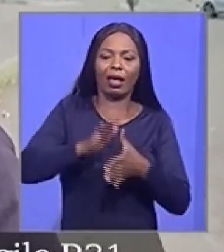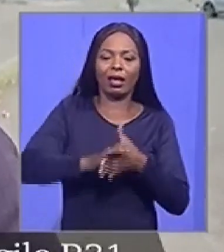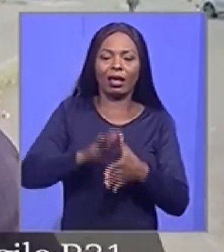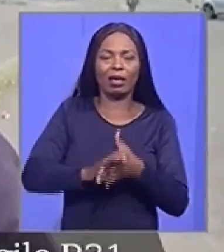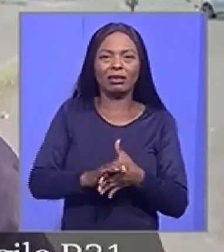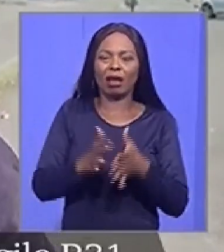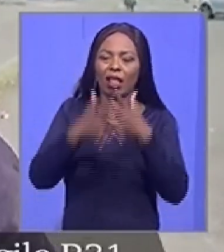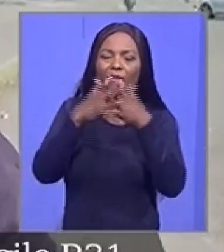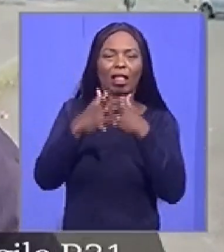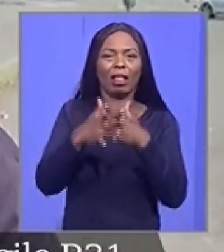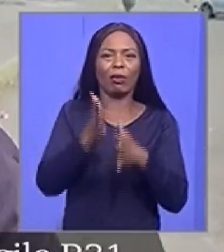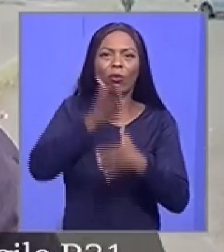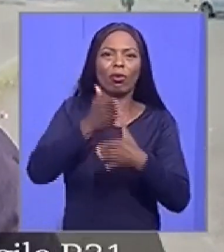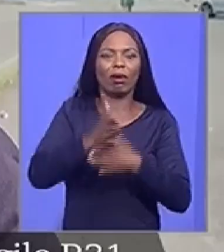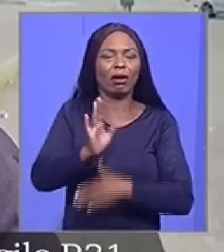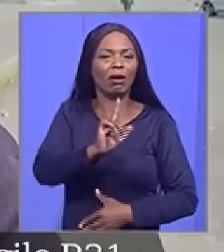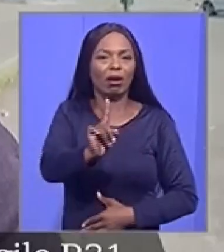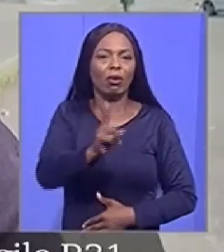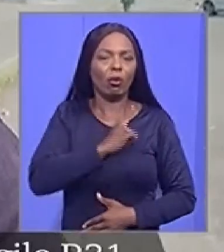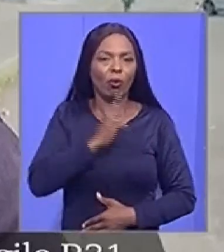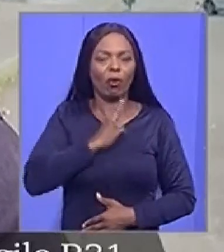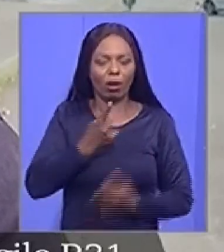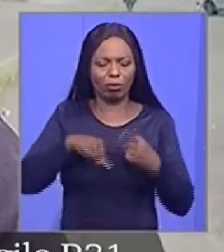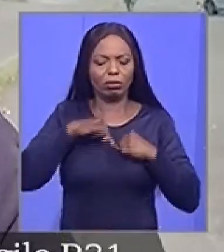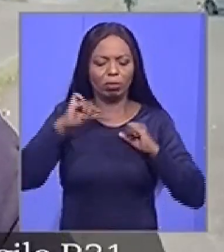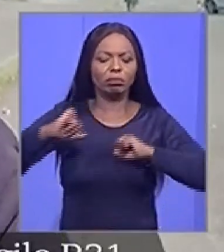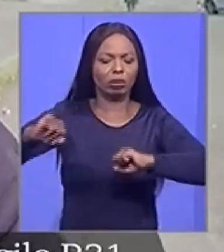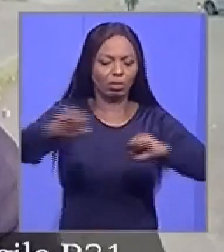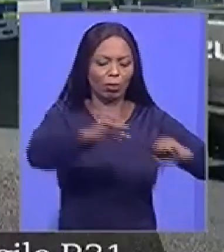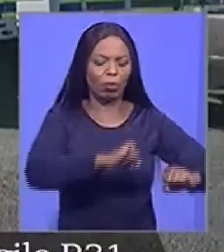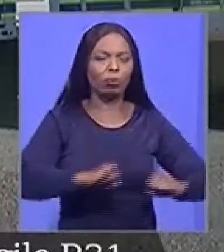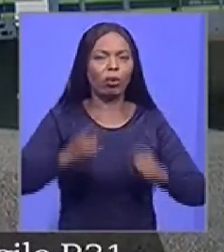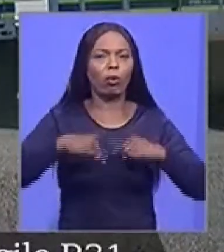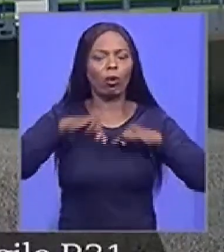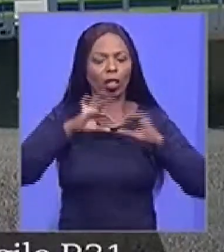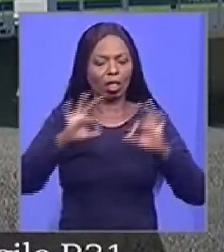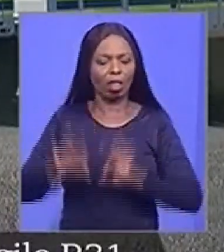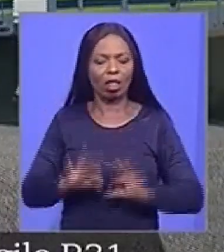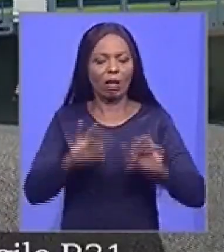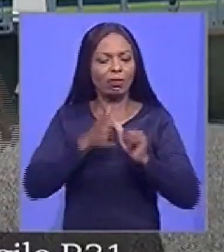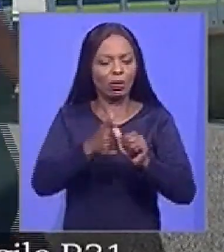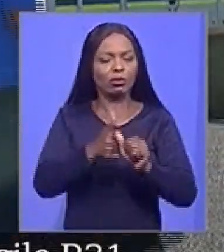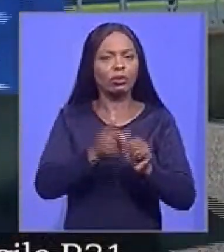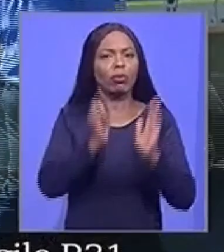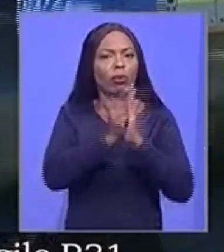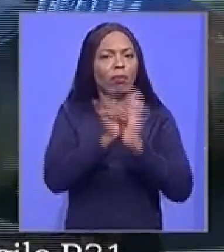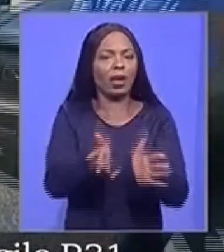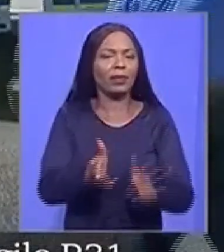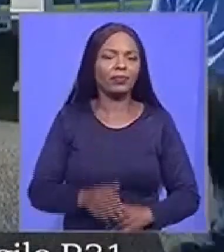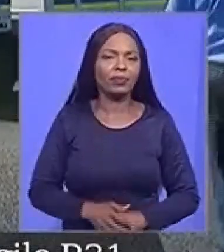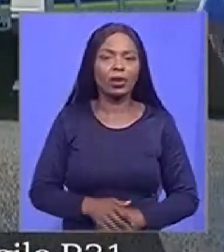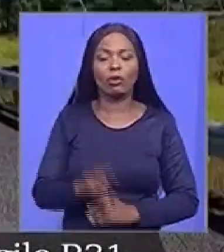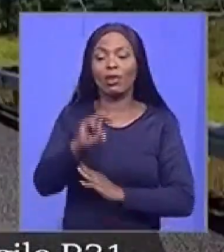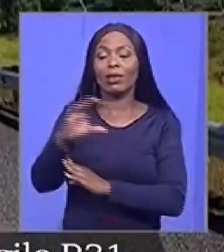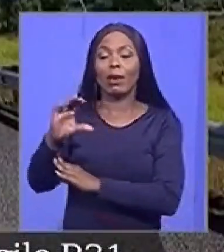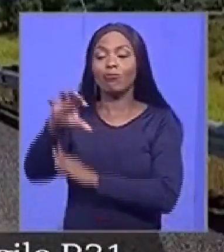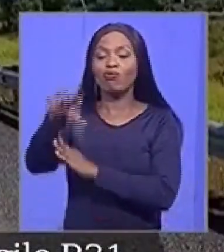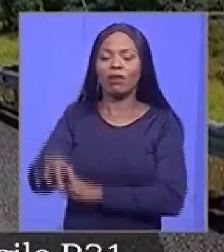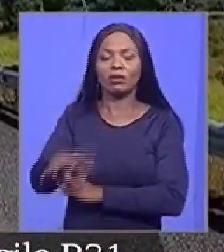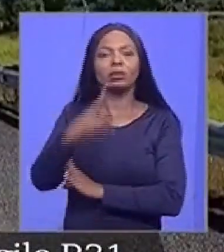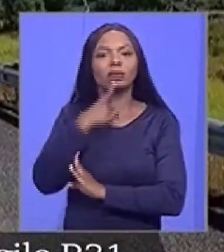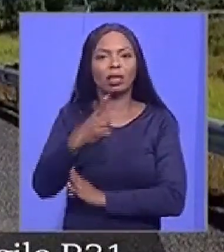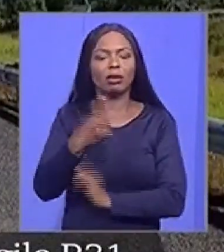bona because of putusano ya rona e nepaetse. Ho sa le jwalo lefapha la dipalangwang Northern Cape le re le tla